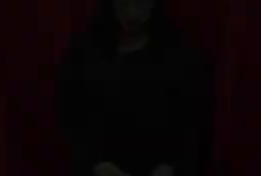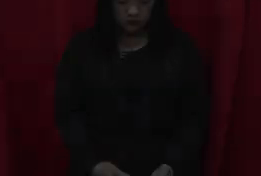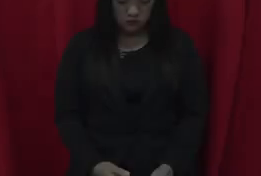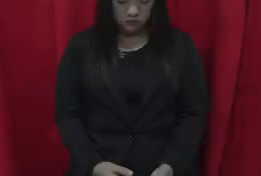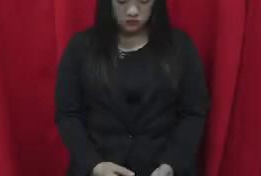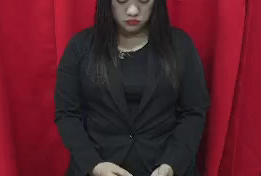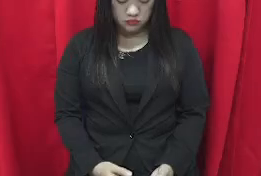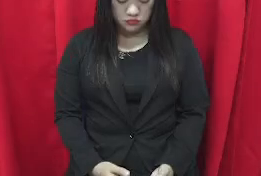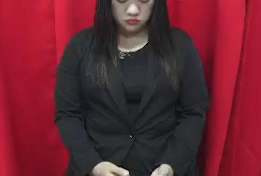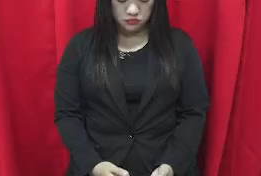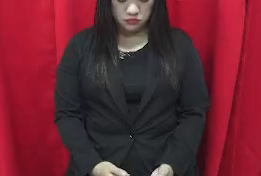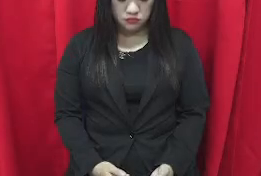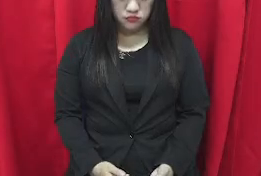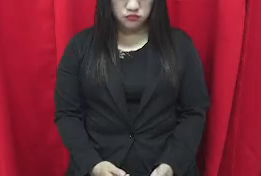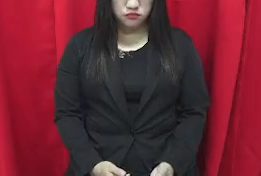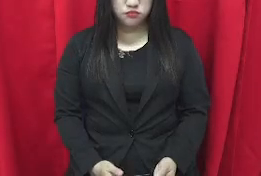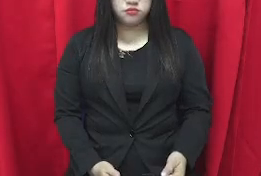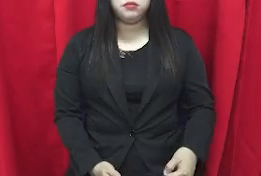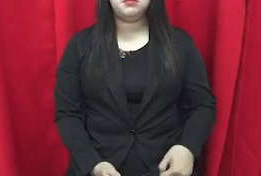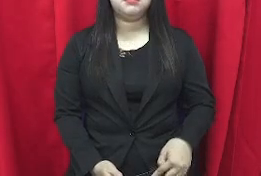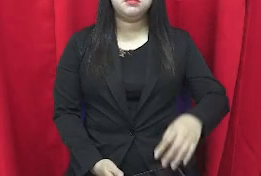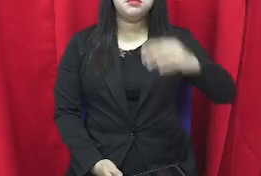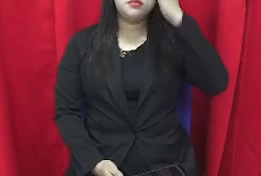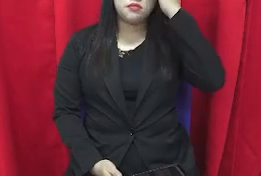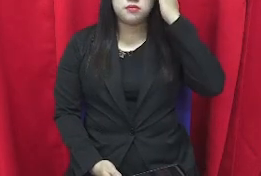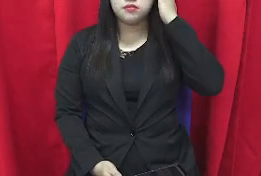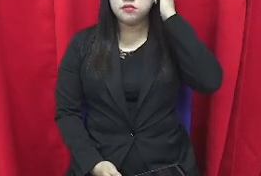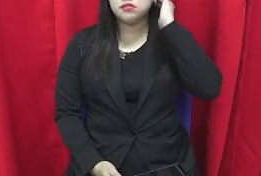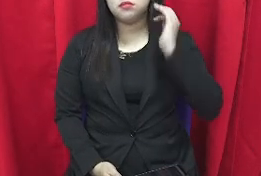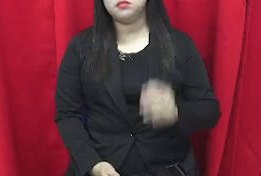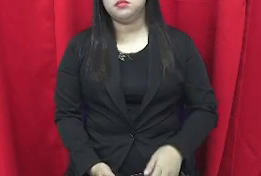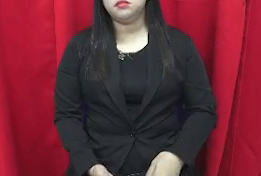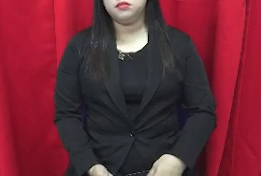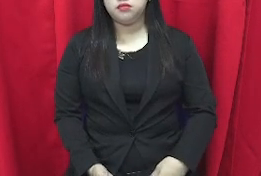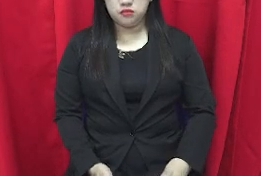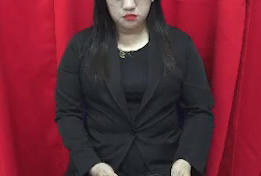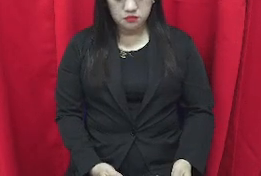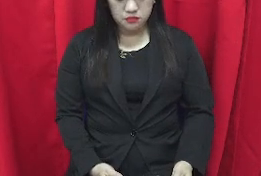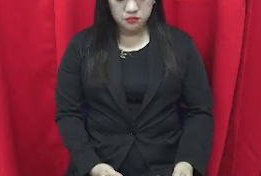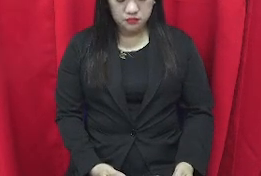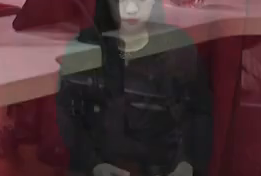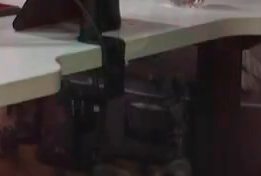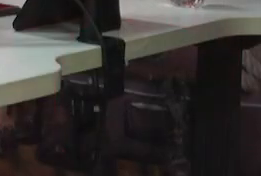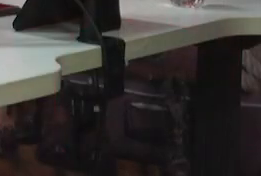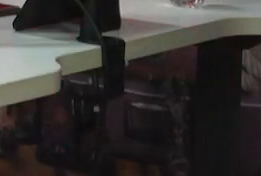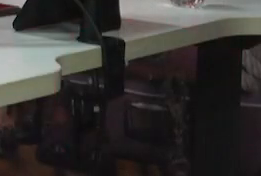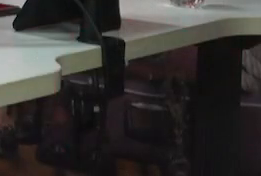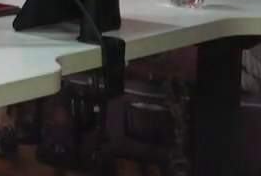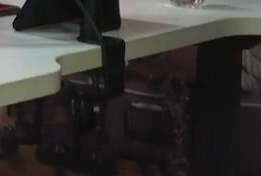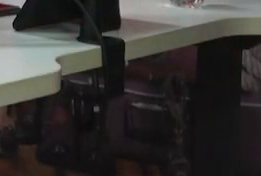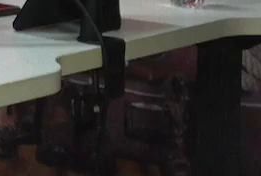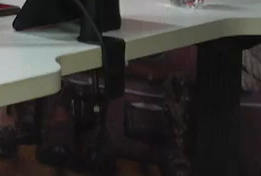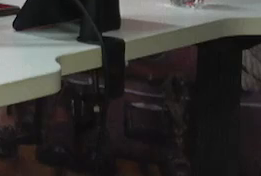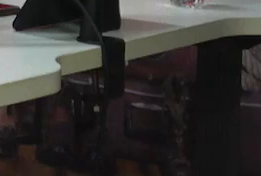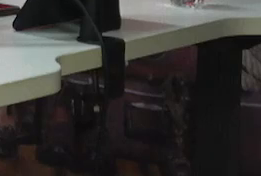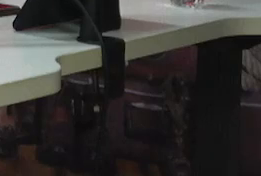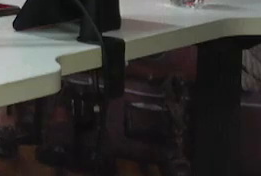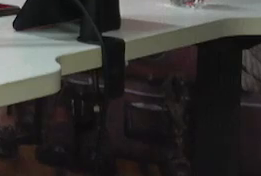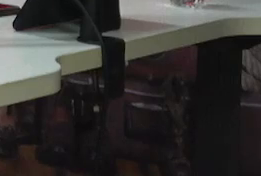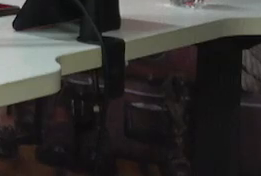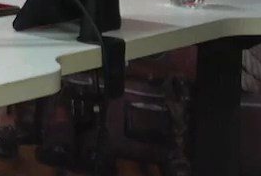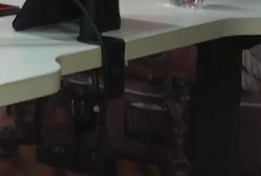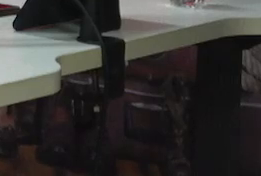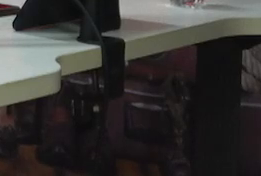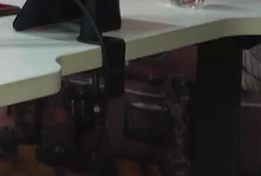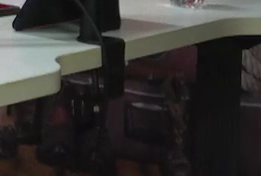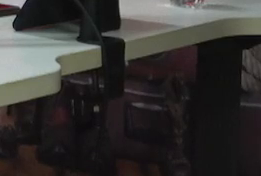L All right maganda maganda magand magandang tanghali sa inyong lahat Welcome back here favorite noon time Show the Baptist lun and we